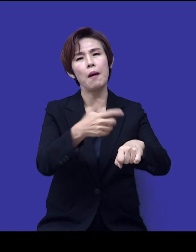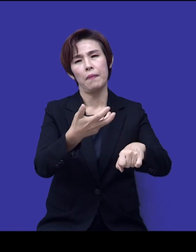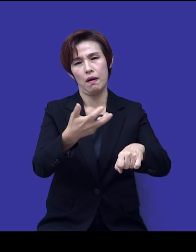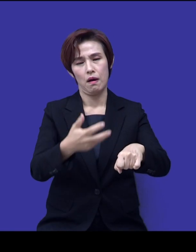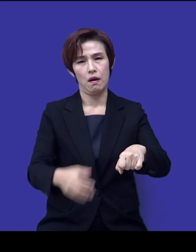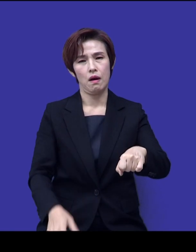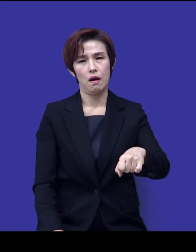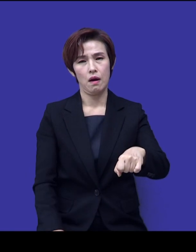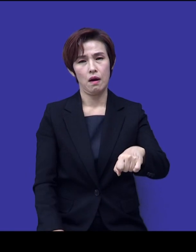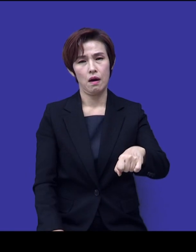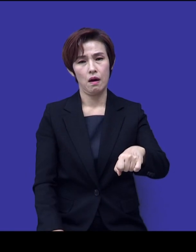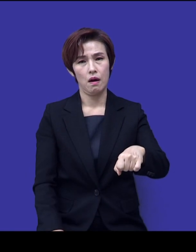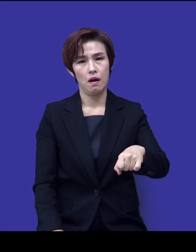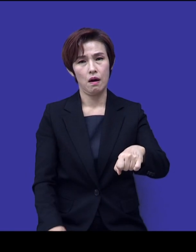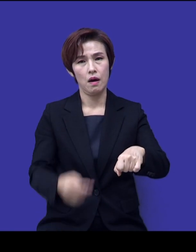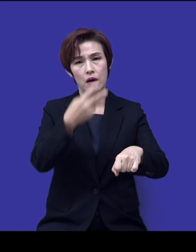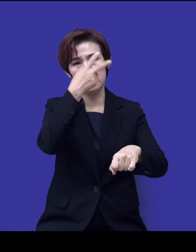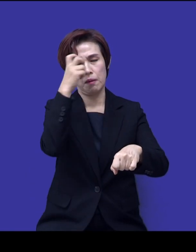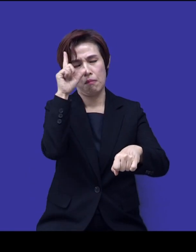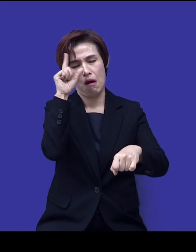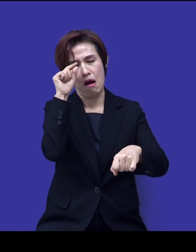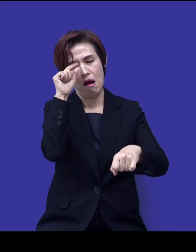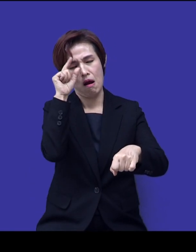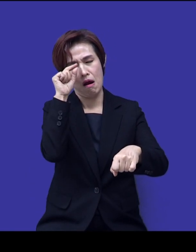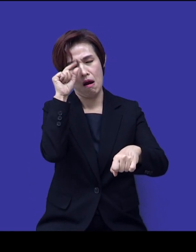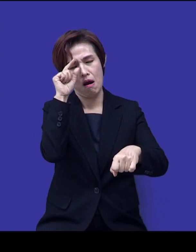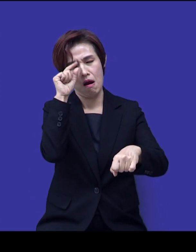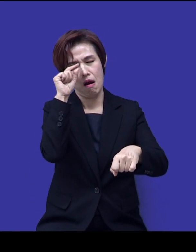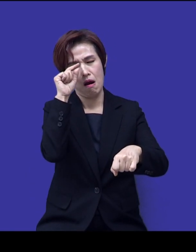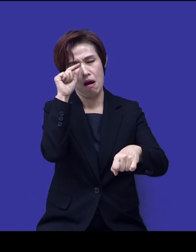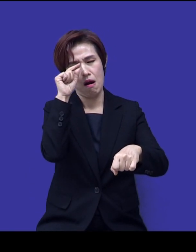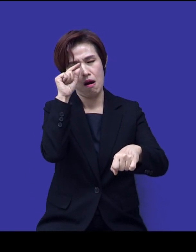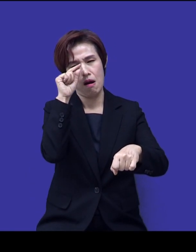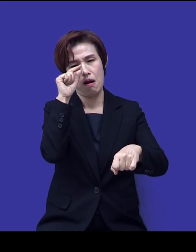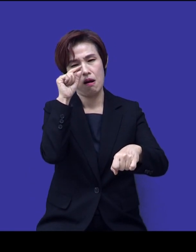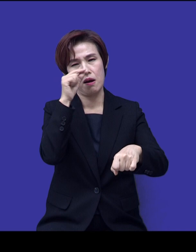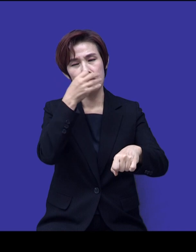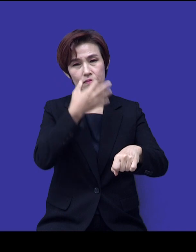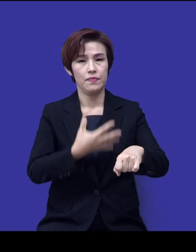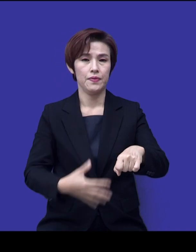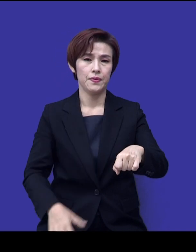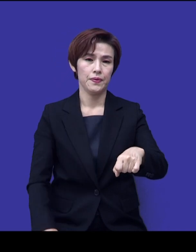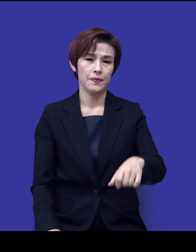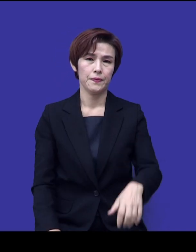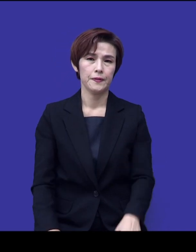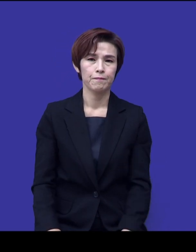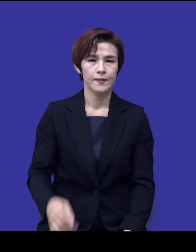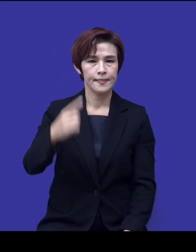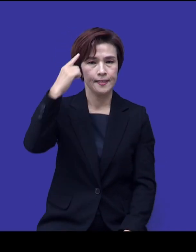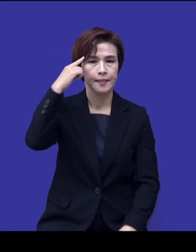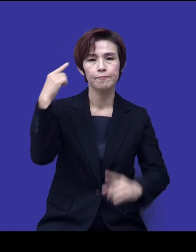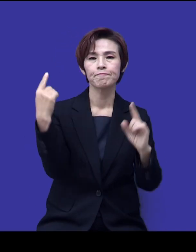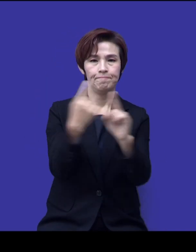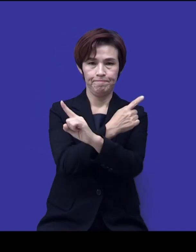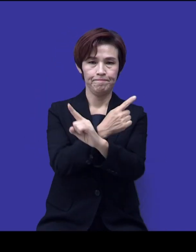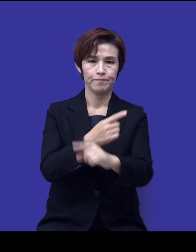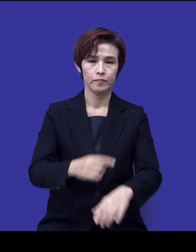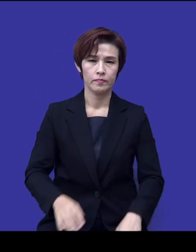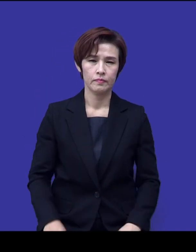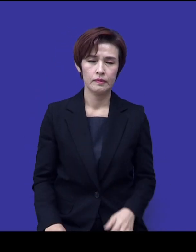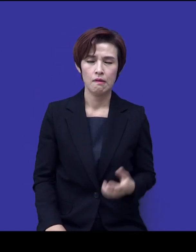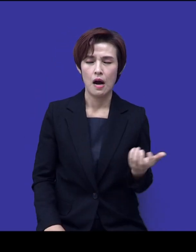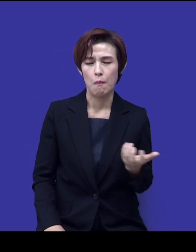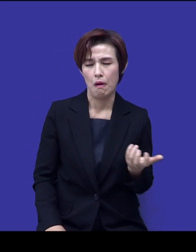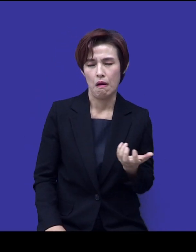네. 그 잠이 안 오고 막 힘들어서 그럴 때가 제일 괴로운데 네네. 그건 생각을 바꿨습니다. 이 아플